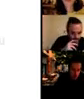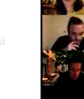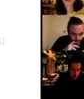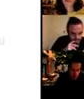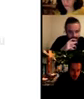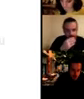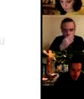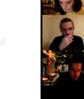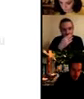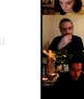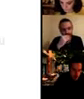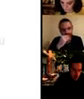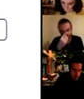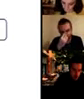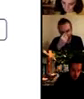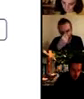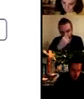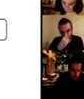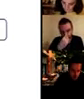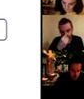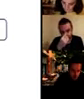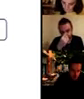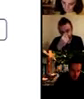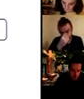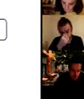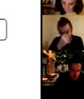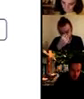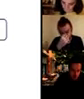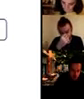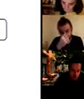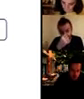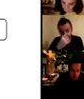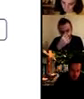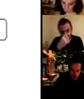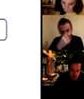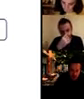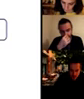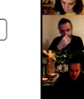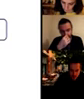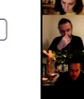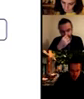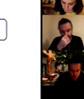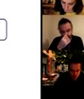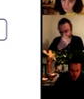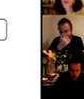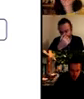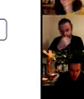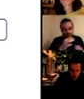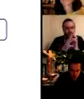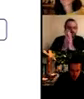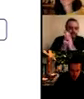sosyal medya gibi. O nedenle çok elimizde araç var. Ben aşina olduğum birkaç araçtan bahsedeceğim